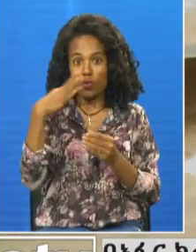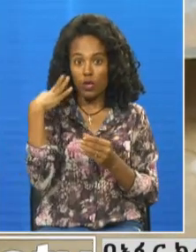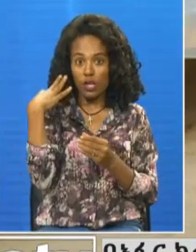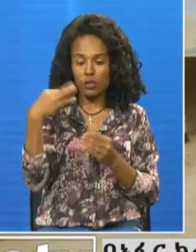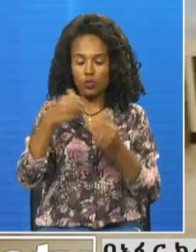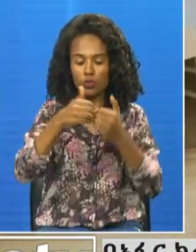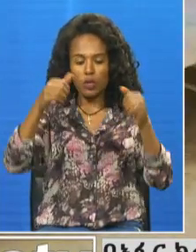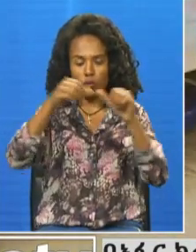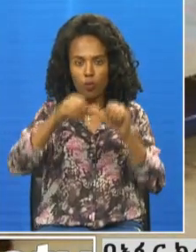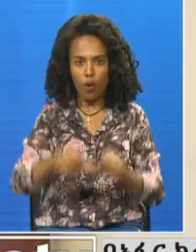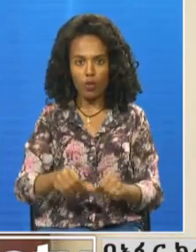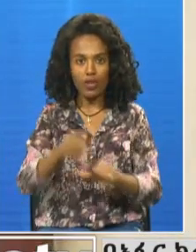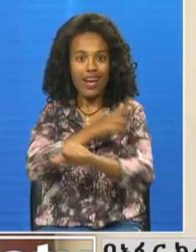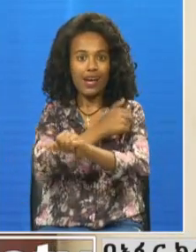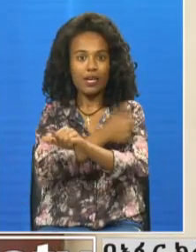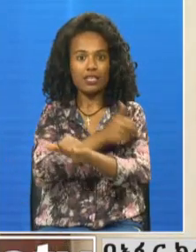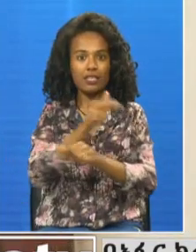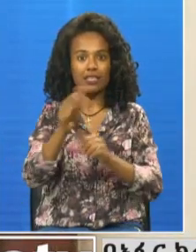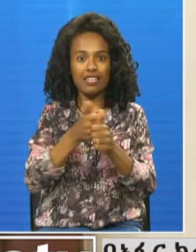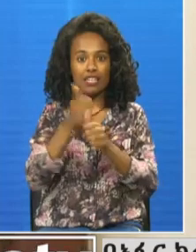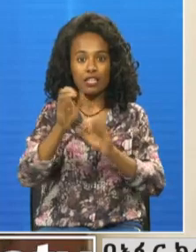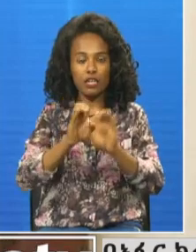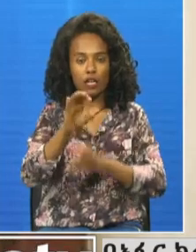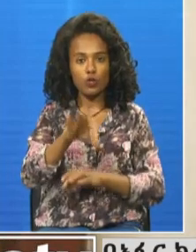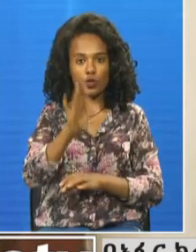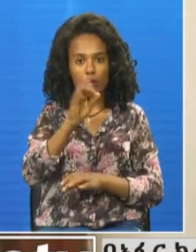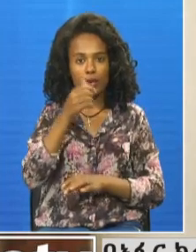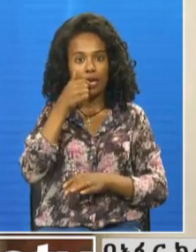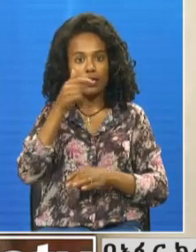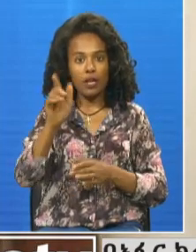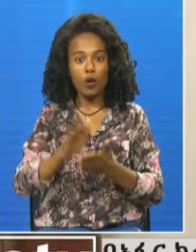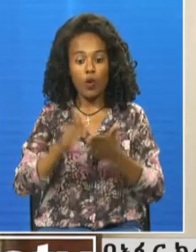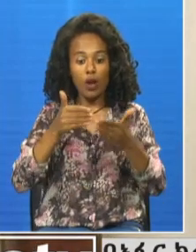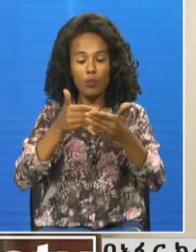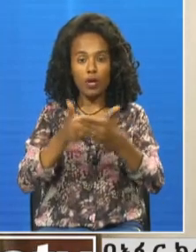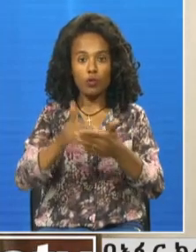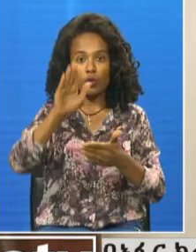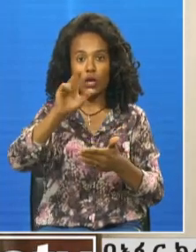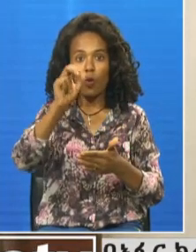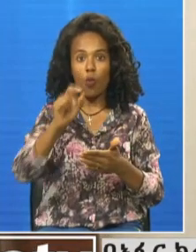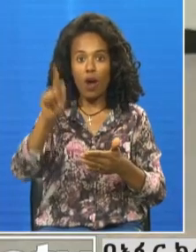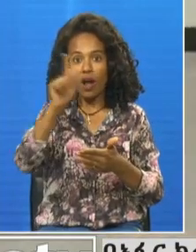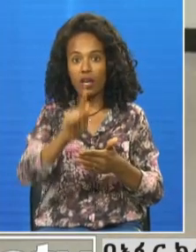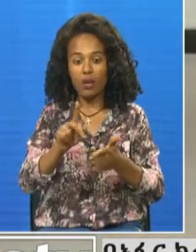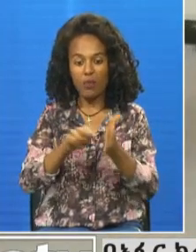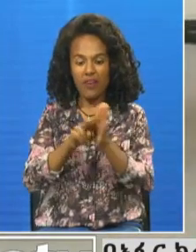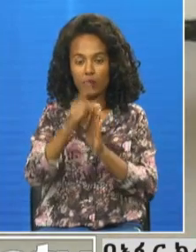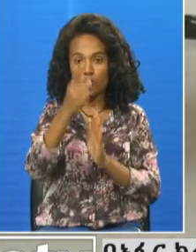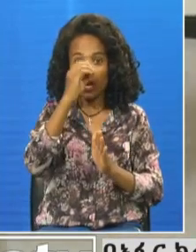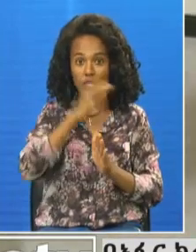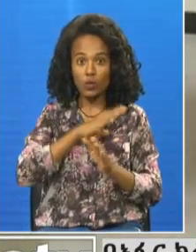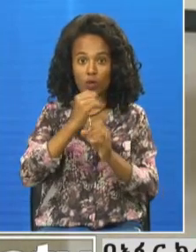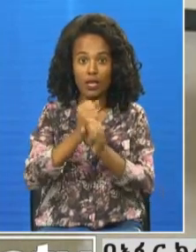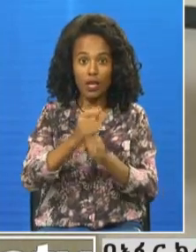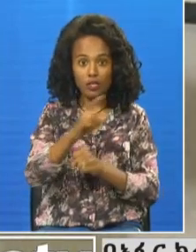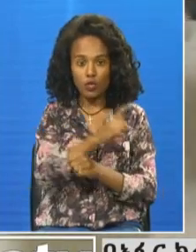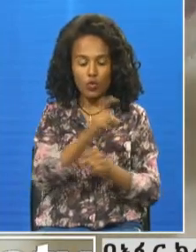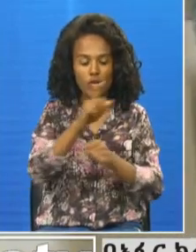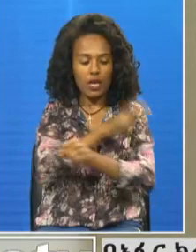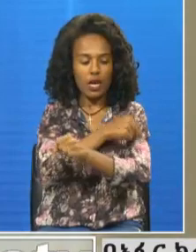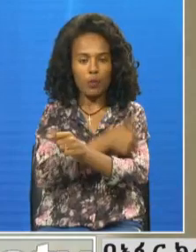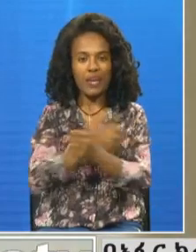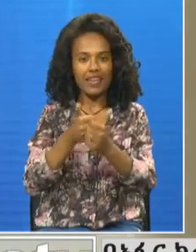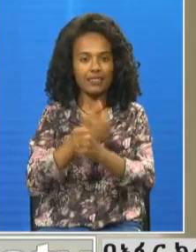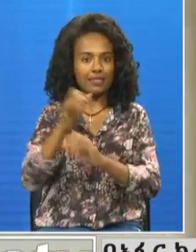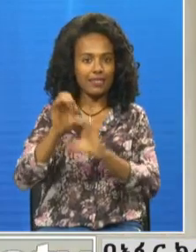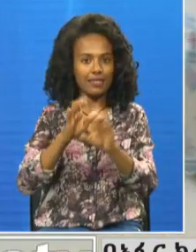እሱንም ለይቶ ማቆያ ላይ አስቀምጠናል። የኮሮና ቫይረስን ለመከላከል የግልና የአካባቢ ንጽህናን በመጠበቅ እንዲሁም እርስ በርስ